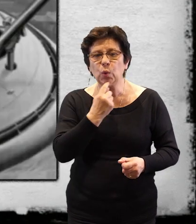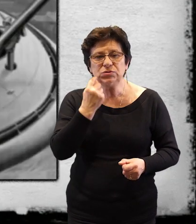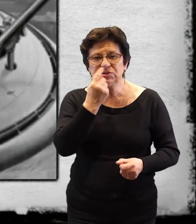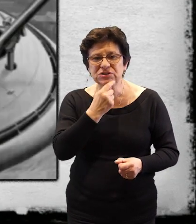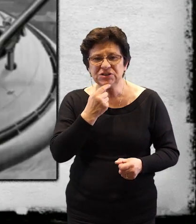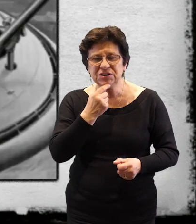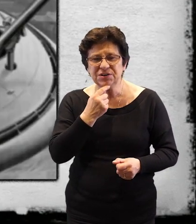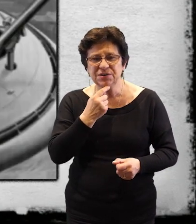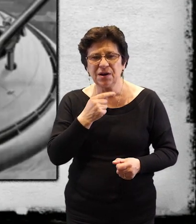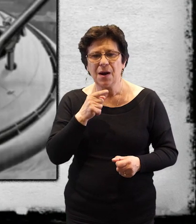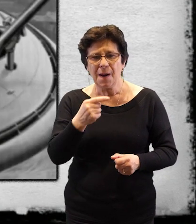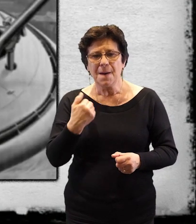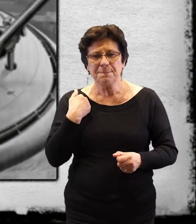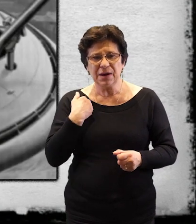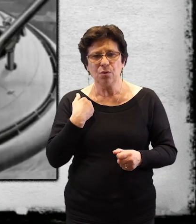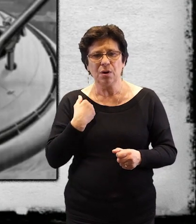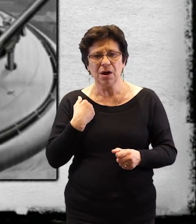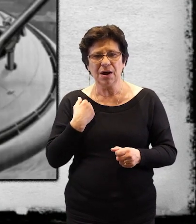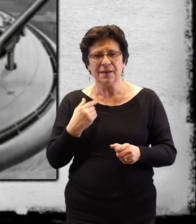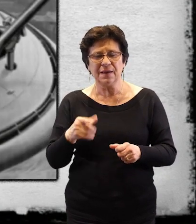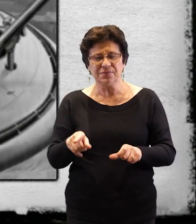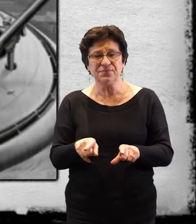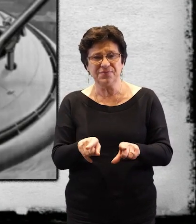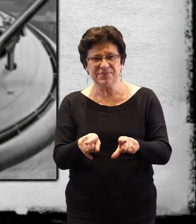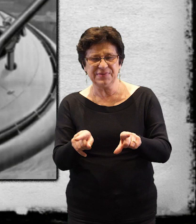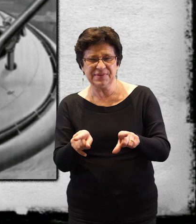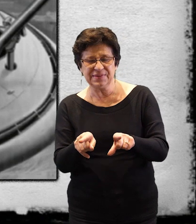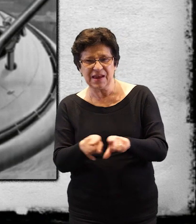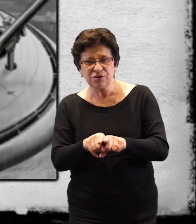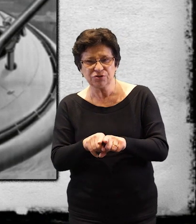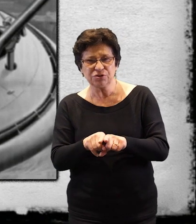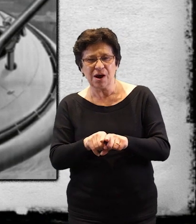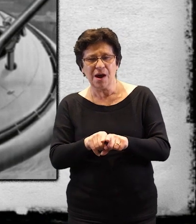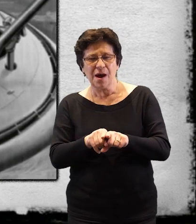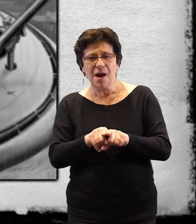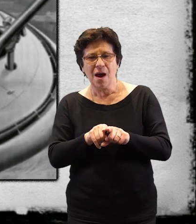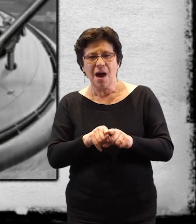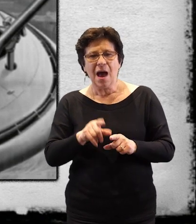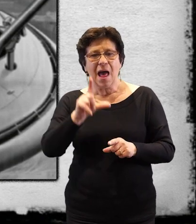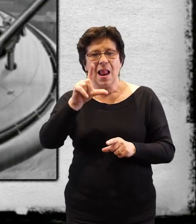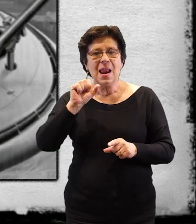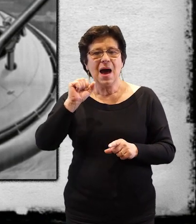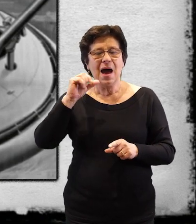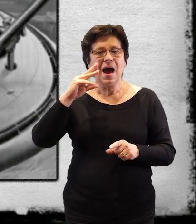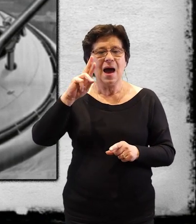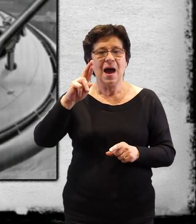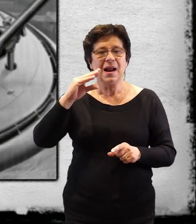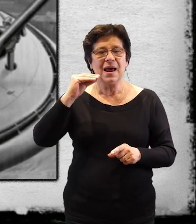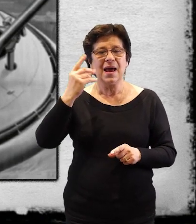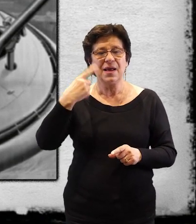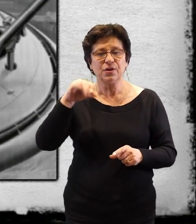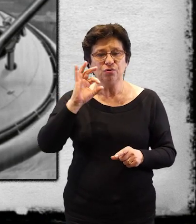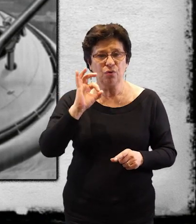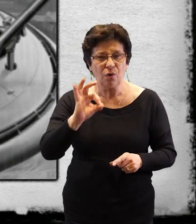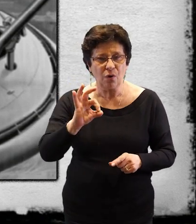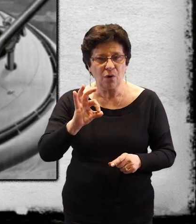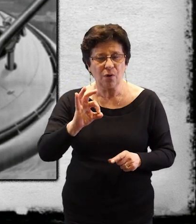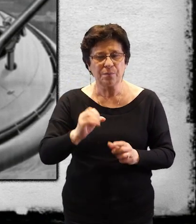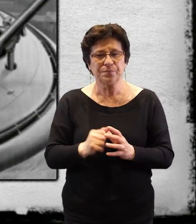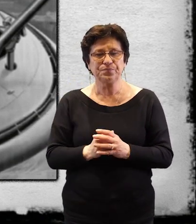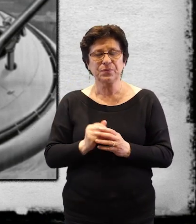pamiętam, ale były też takie doniesienia odnośnie katastrofy w Laredo, jaka miała miejsce